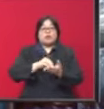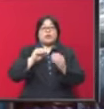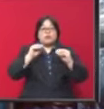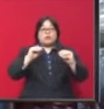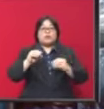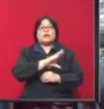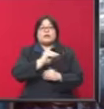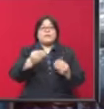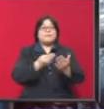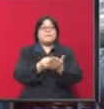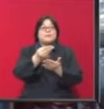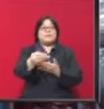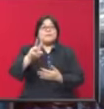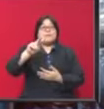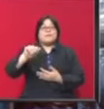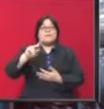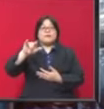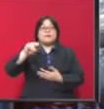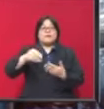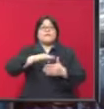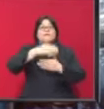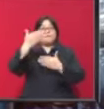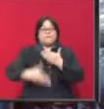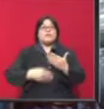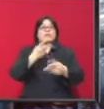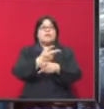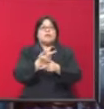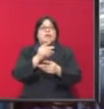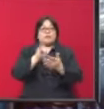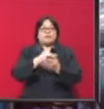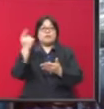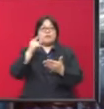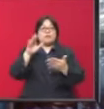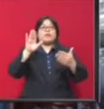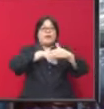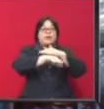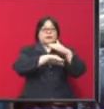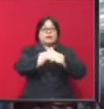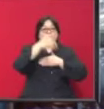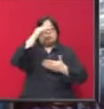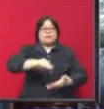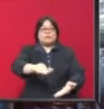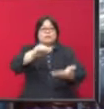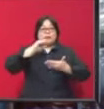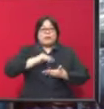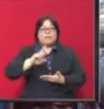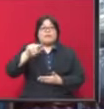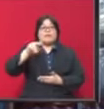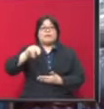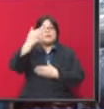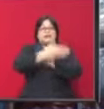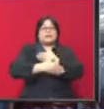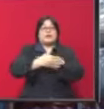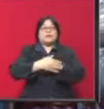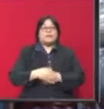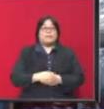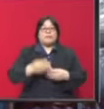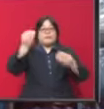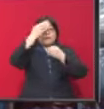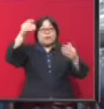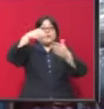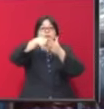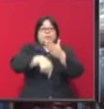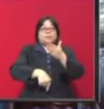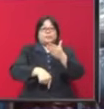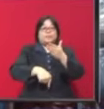center masuk pembelian vetsin finish product sebagai jaminan akses bekalan bensin untuk negara maklumat sprint